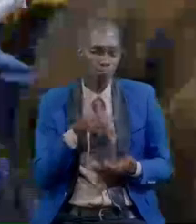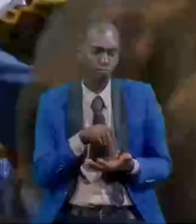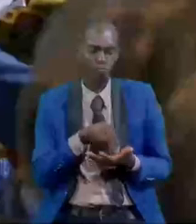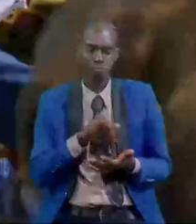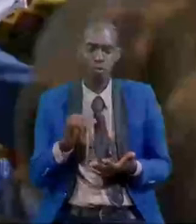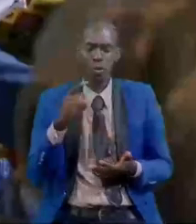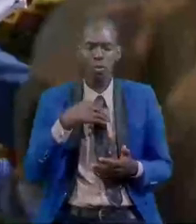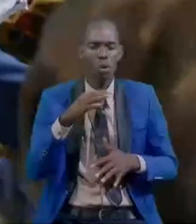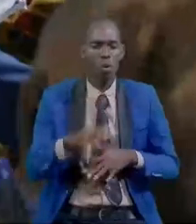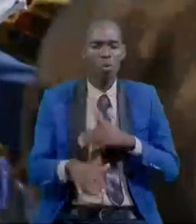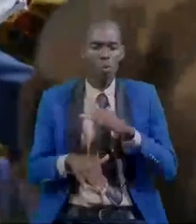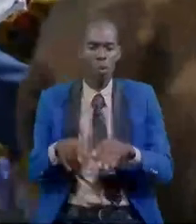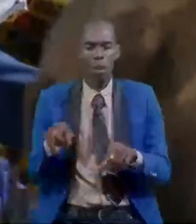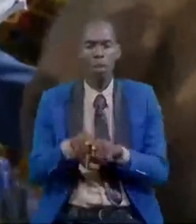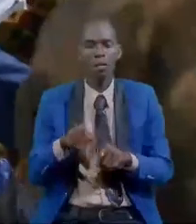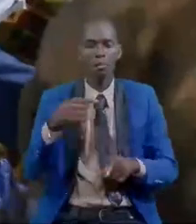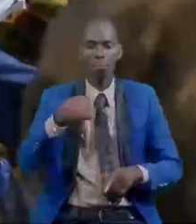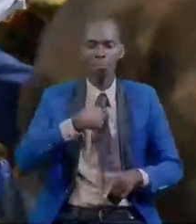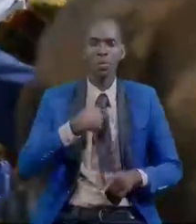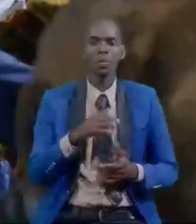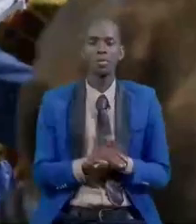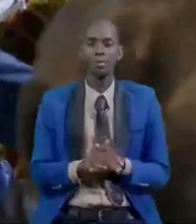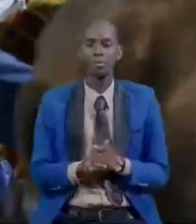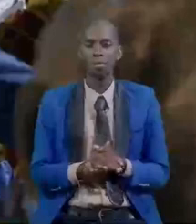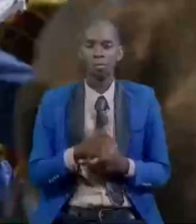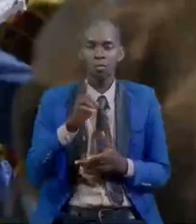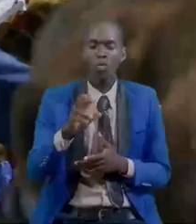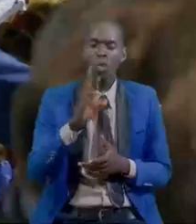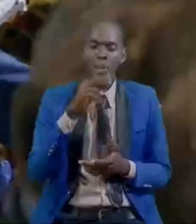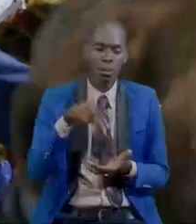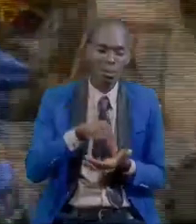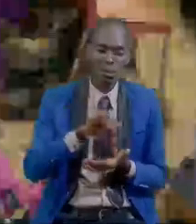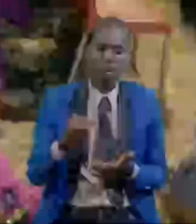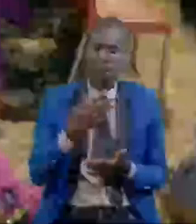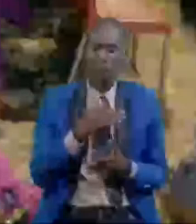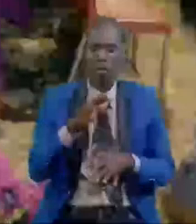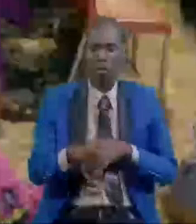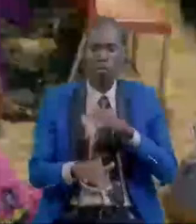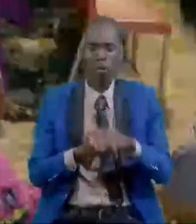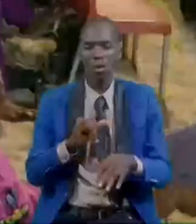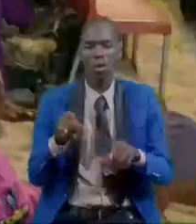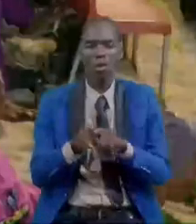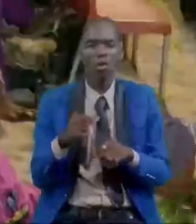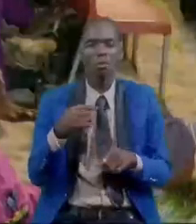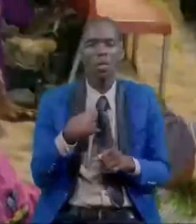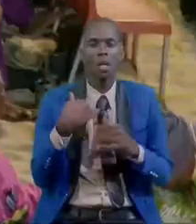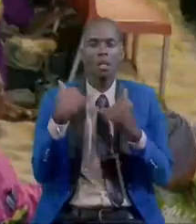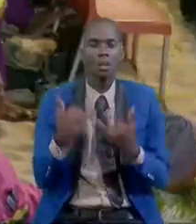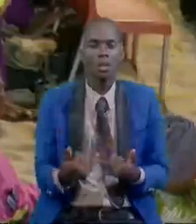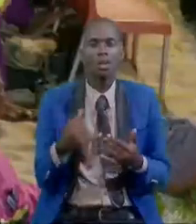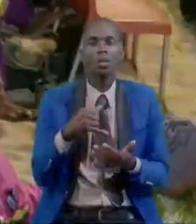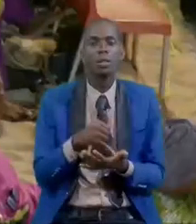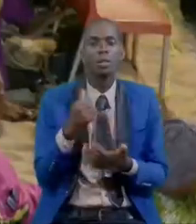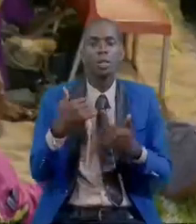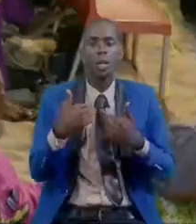tu marches comme moi. J'ai dit, tu es debout et marche comme moi. Maintenant que cela